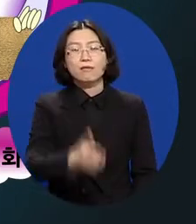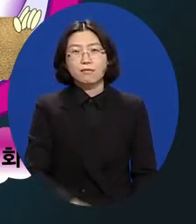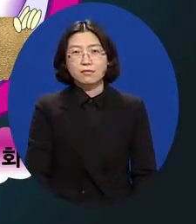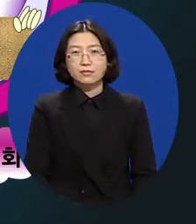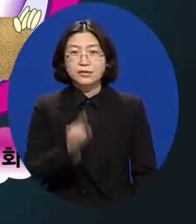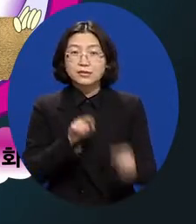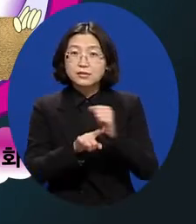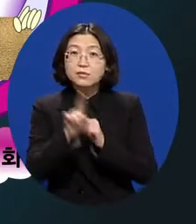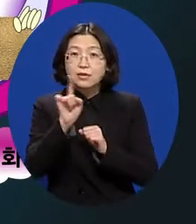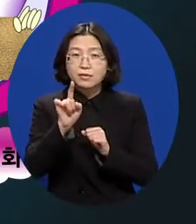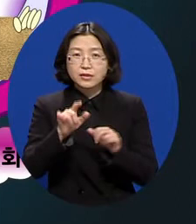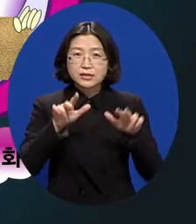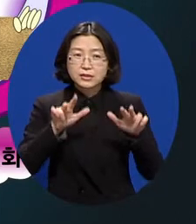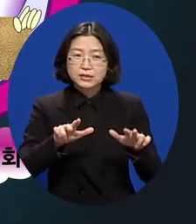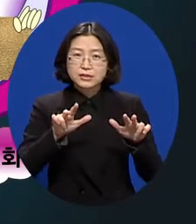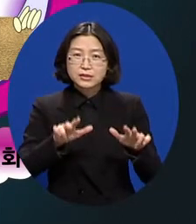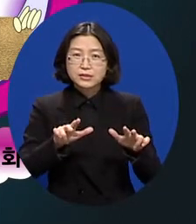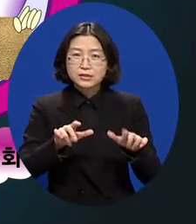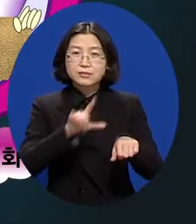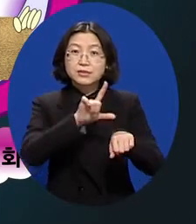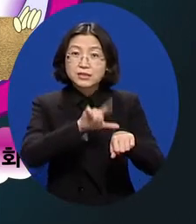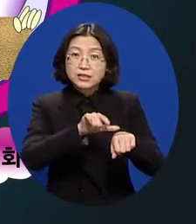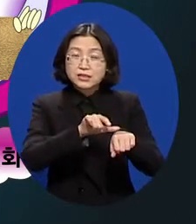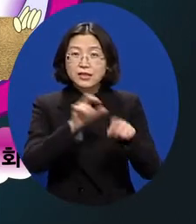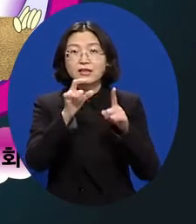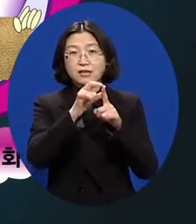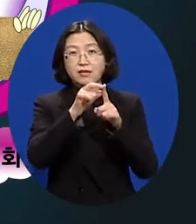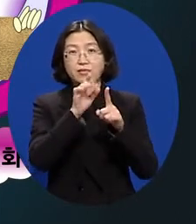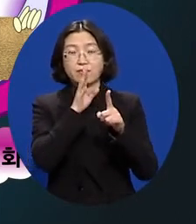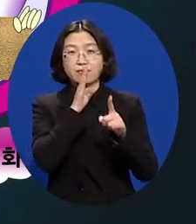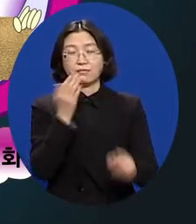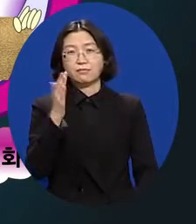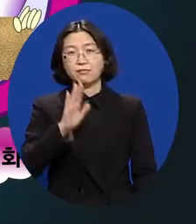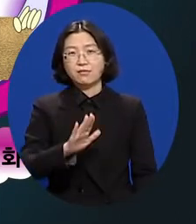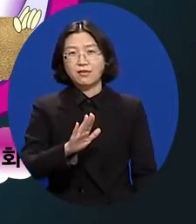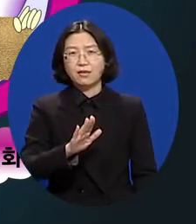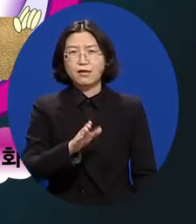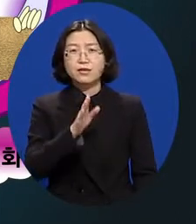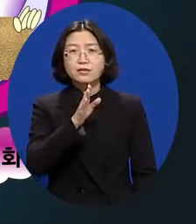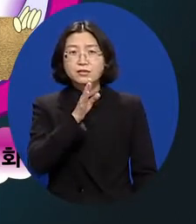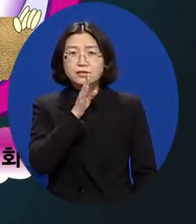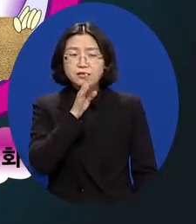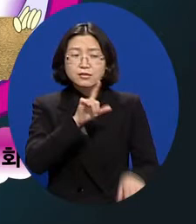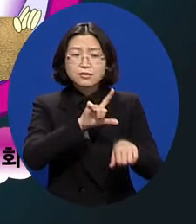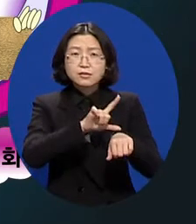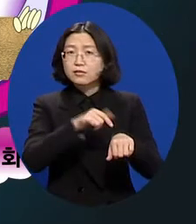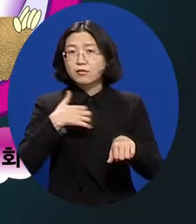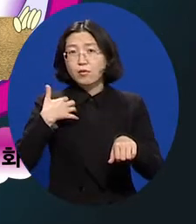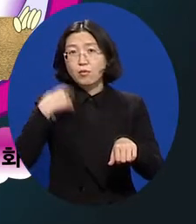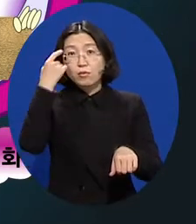말은 단어로 지금 몇 시야를 묻고 있습니다. 근데 아내가 정말 시간이 궁금해서 물은